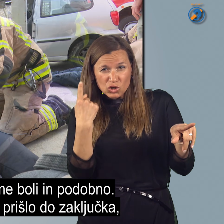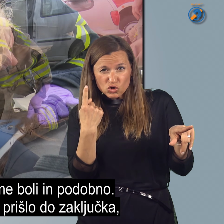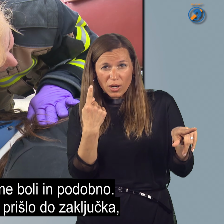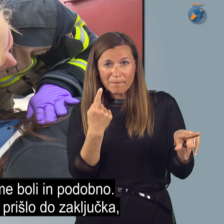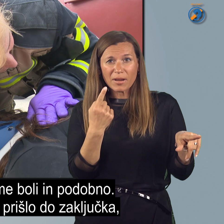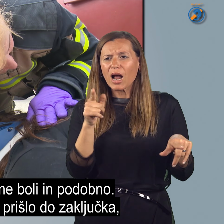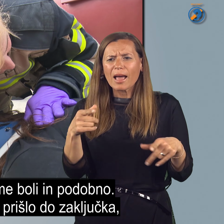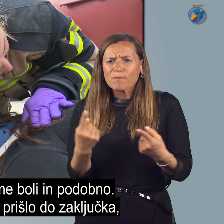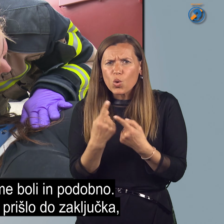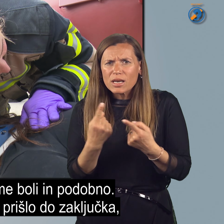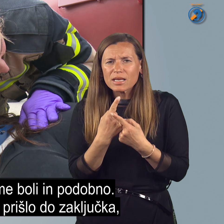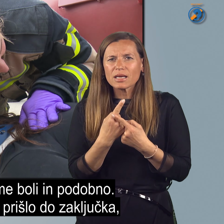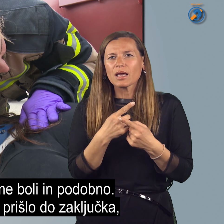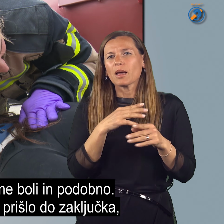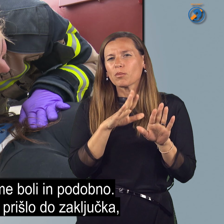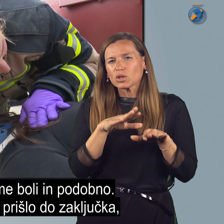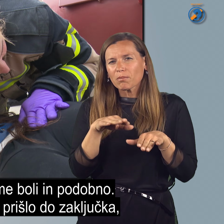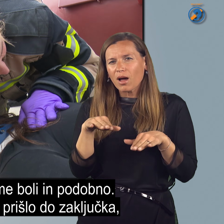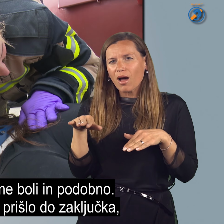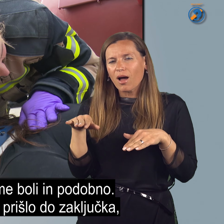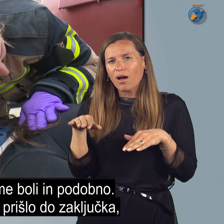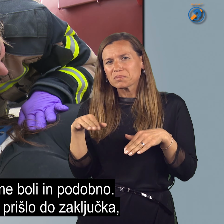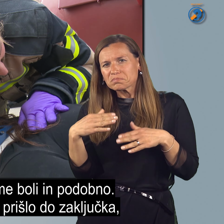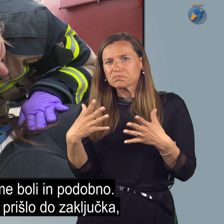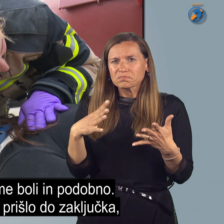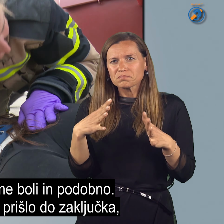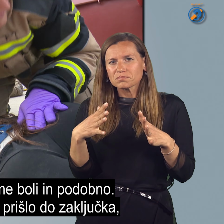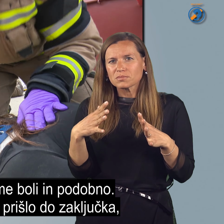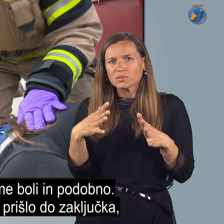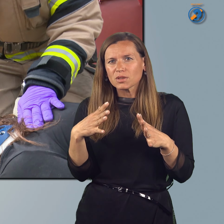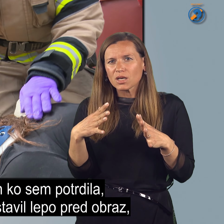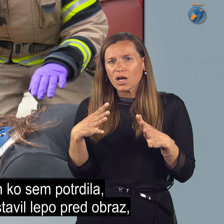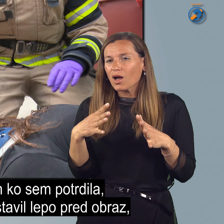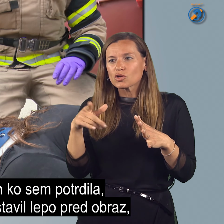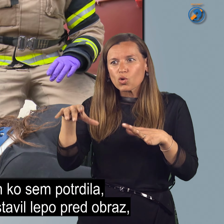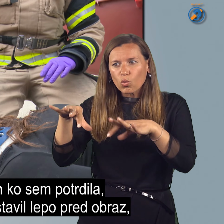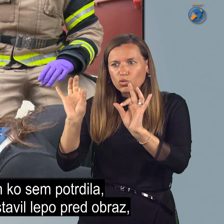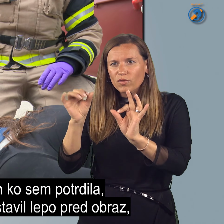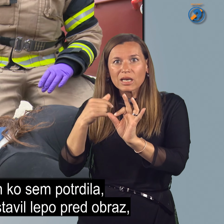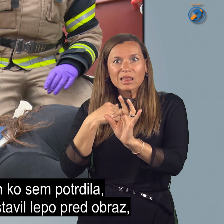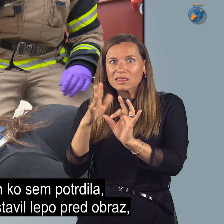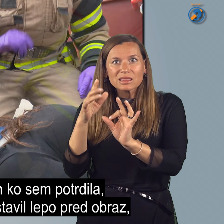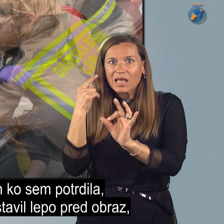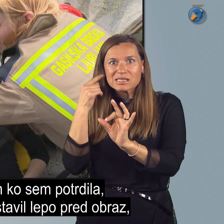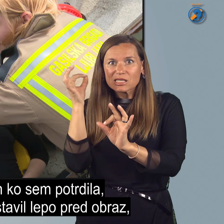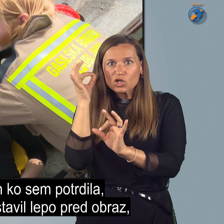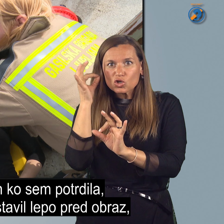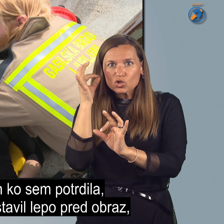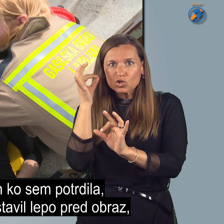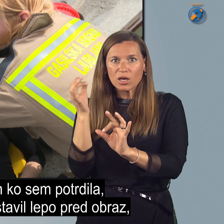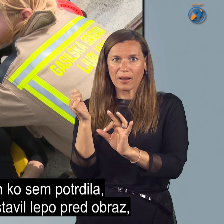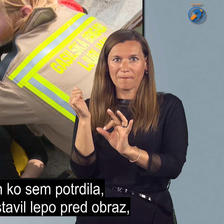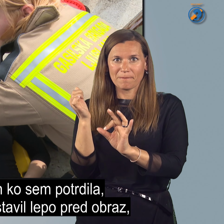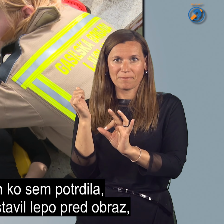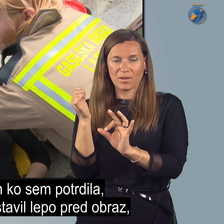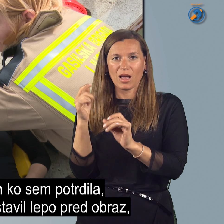pa vseeno, ampak potem je nekako prišel do zaključka, da v bistvu jaz ne slišim, a ne, in pač jaz sem pol potrdila, pač se mi